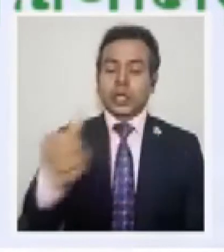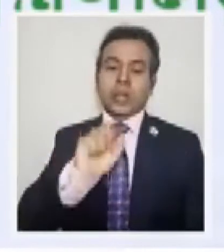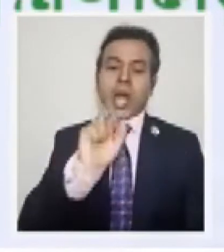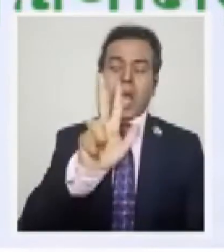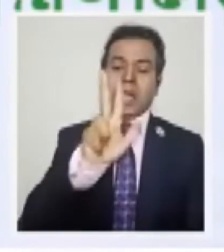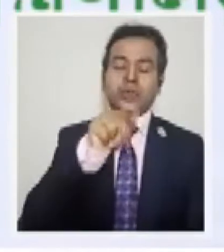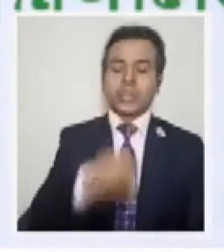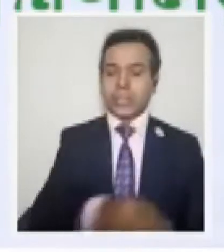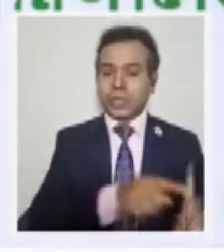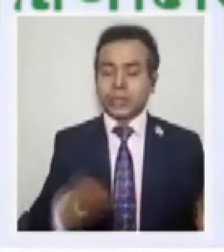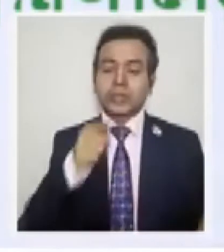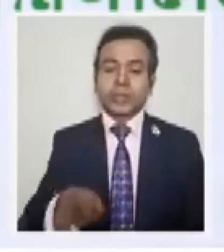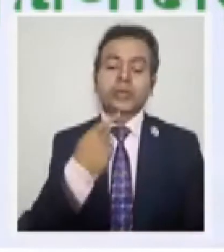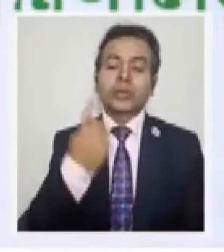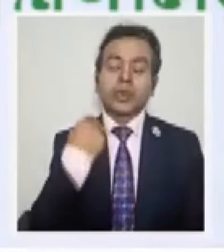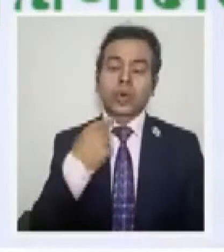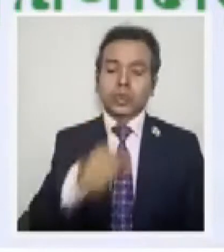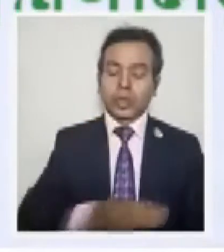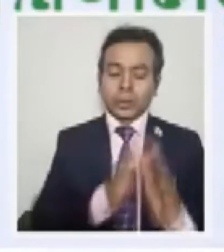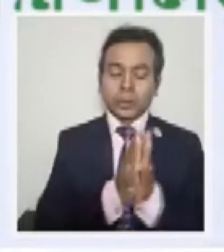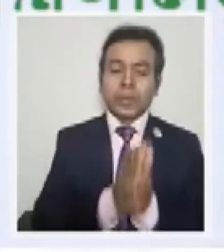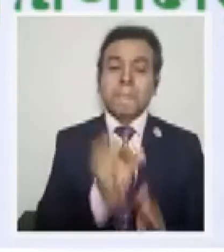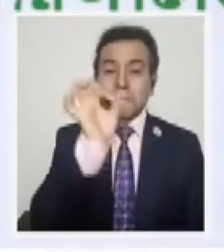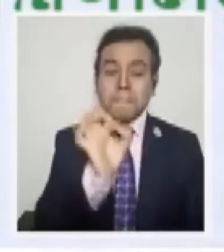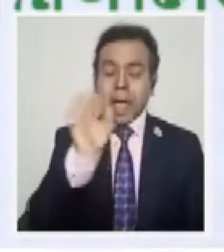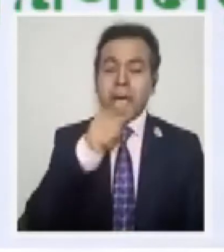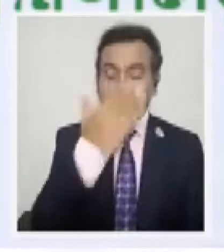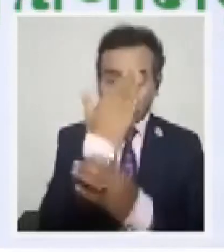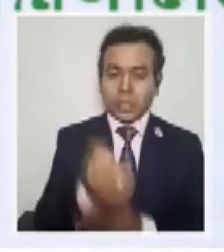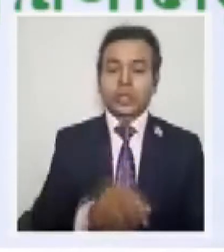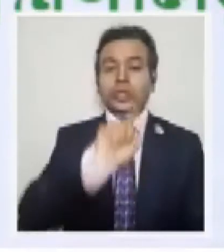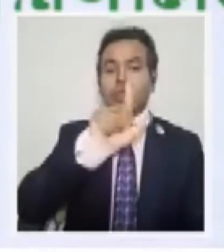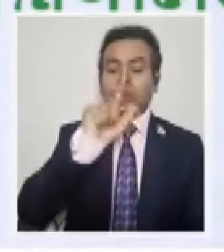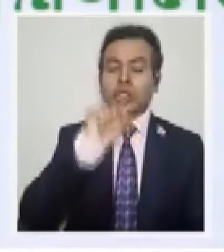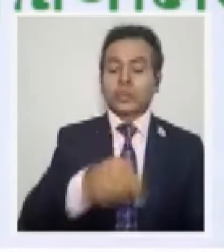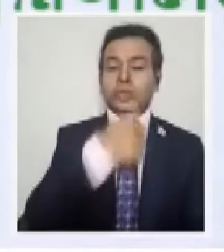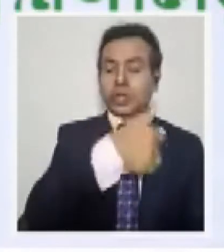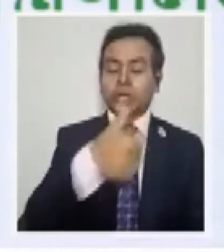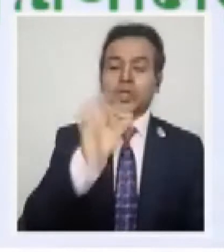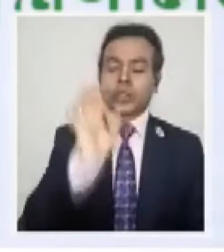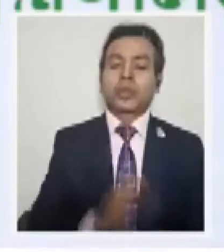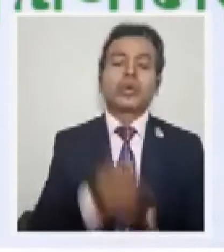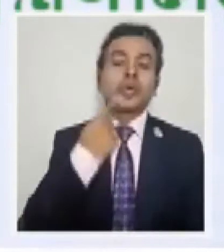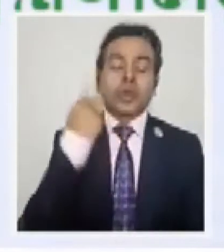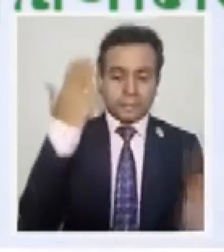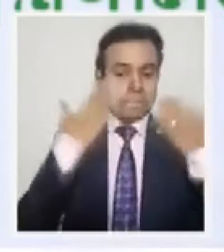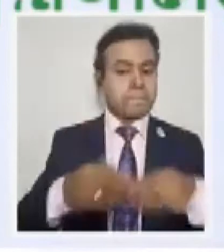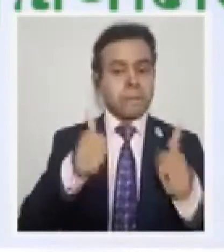শনাক্ত 44,608 জন। শনাক্তের হার 24 ঘন্টার রিপোর্ট অনুযায়ী শনাক্তের